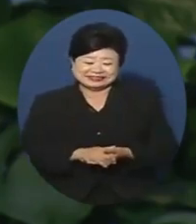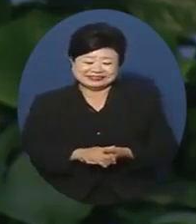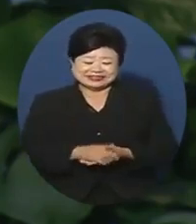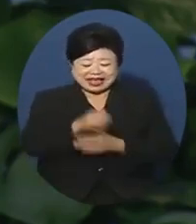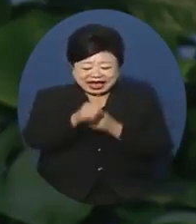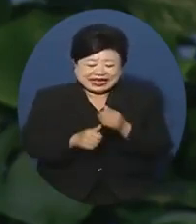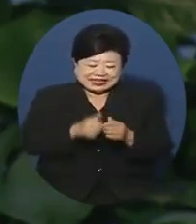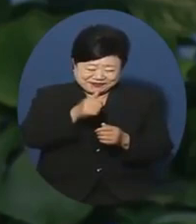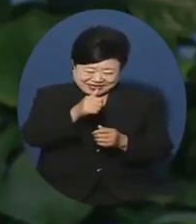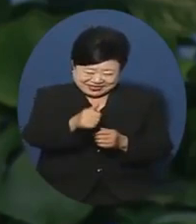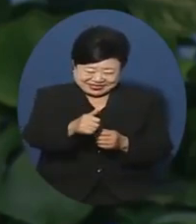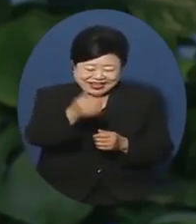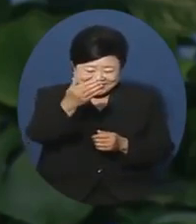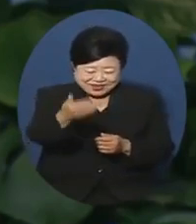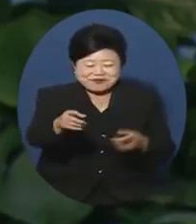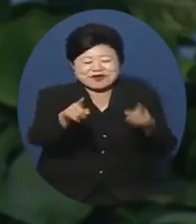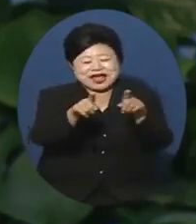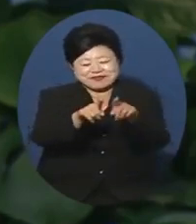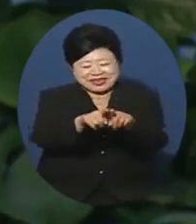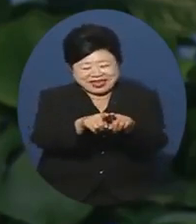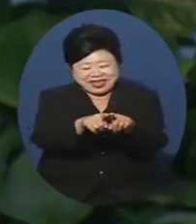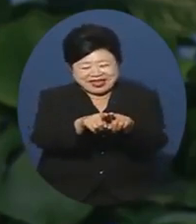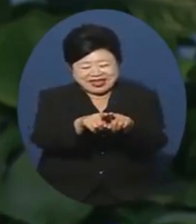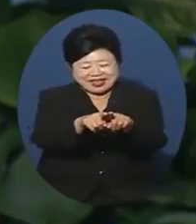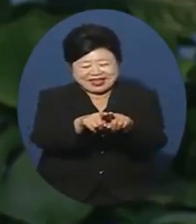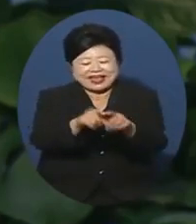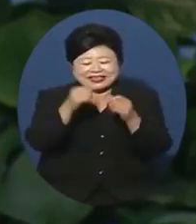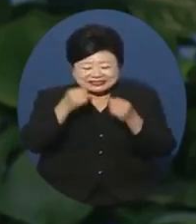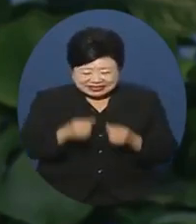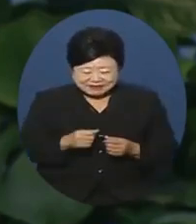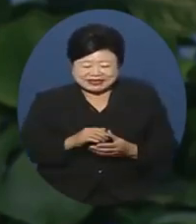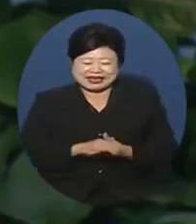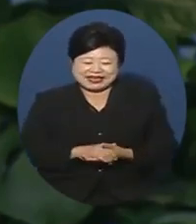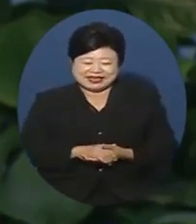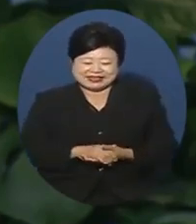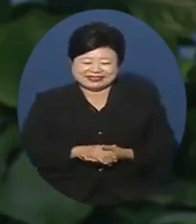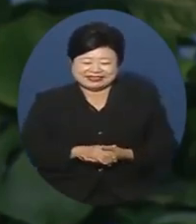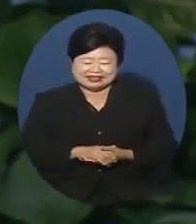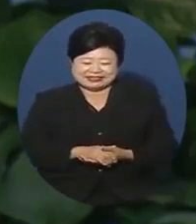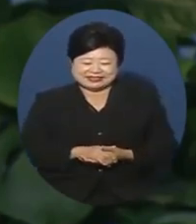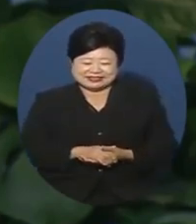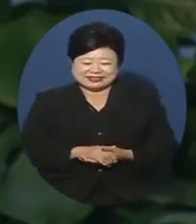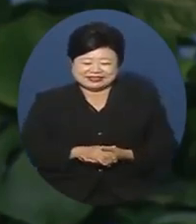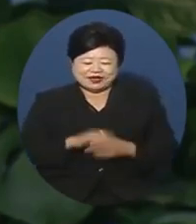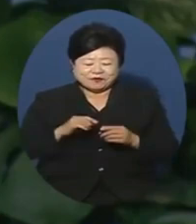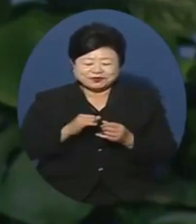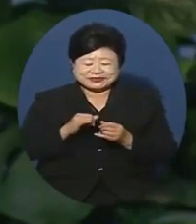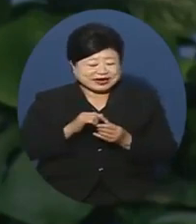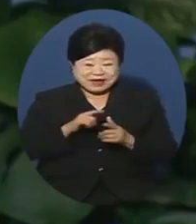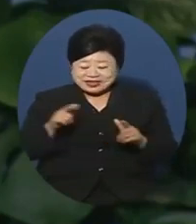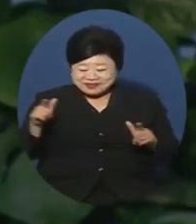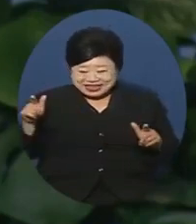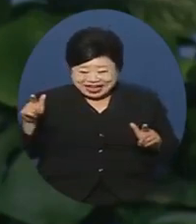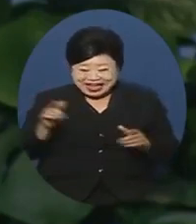그러면 하나님이 여러분과 함께 사니 이런 보통 사람이